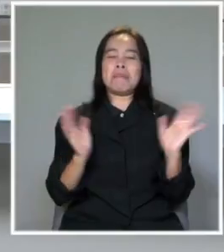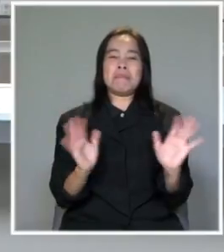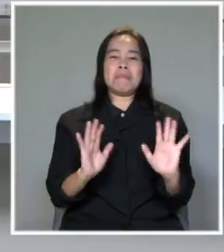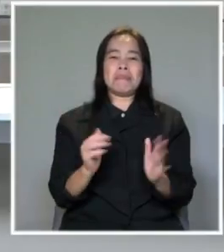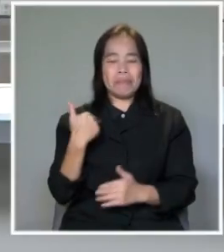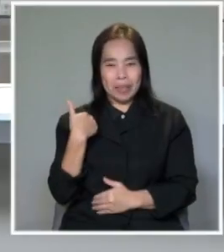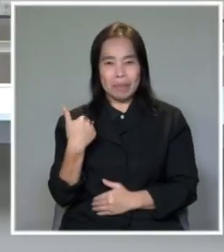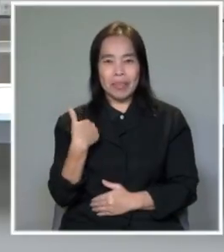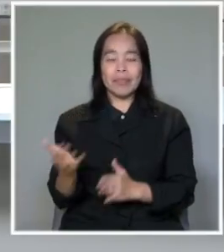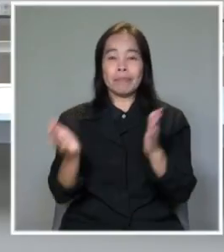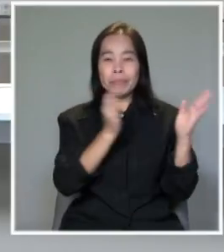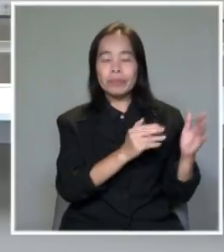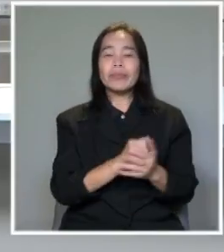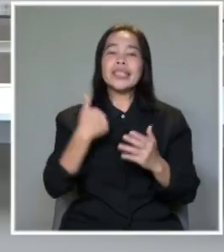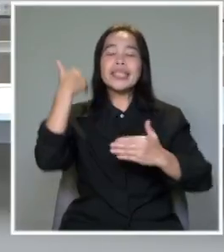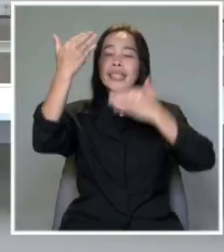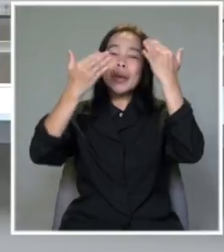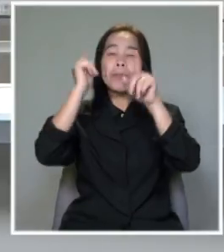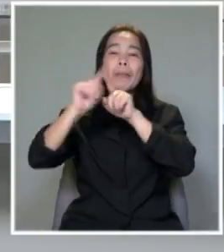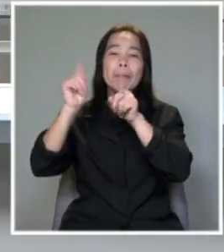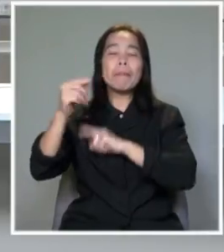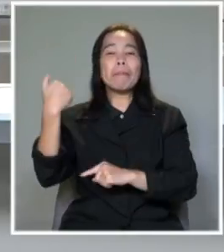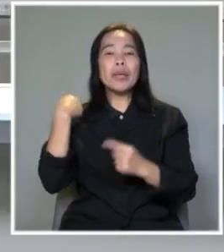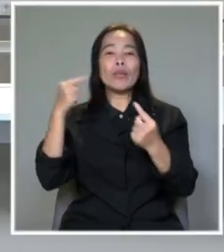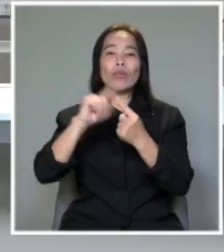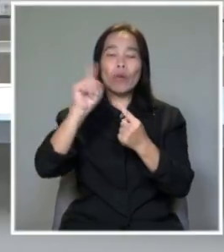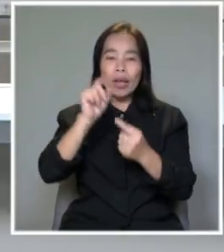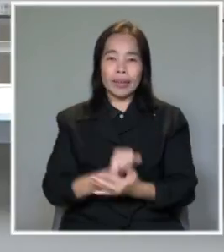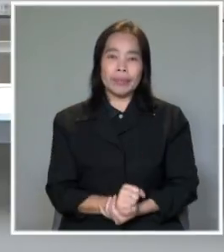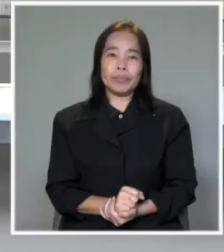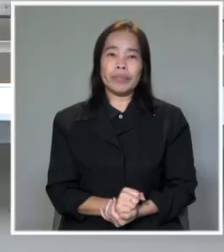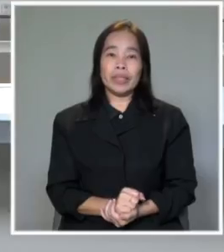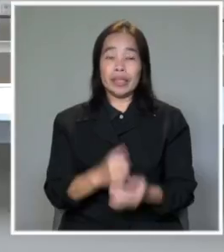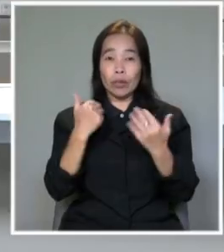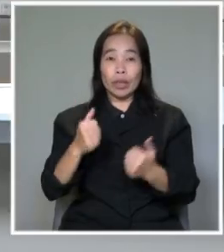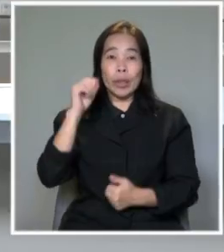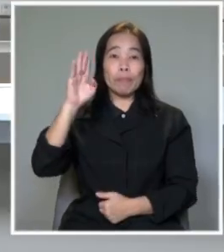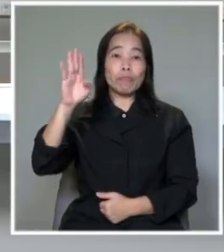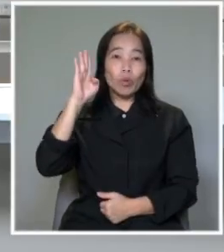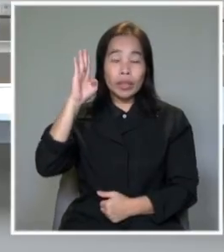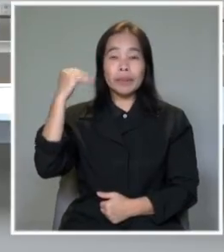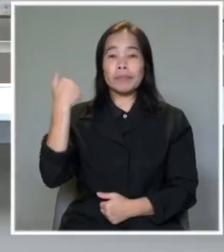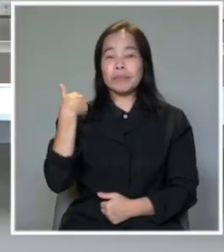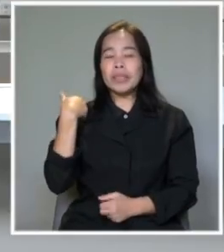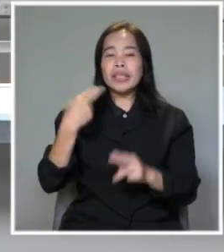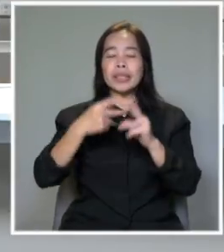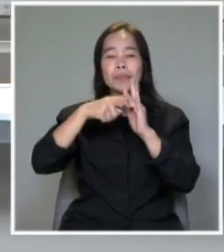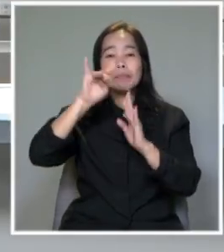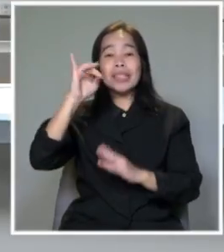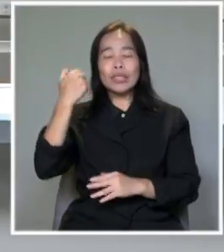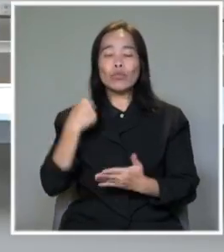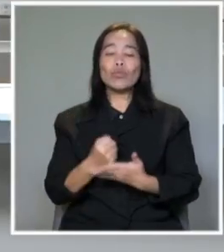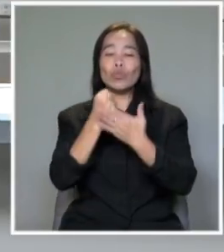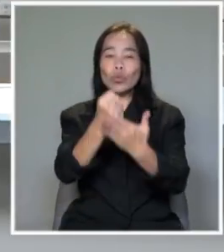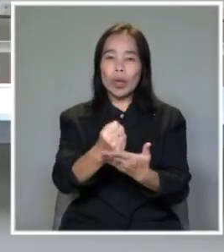เดี๋ยวไปดูข่าวกิจกรรมดีๆกันบ้างนะครับที่ทาง CP Meiji นะครับตอนนี้ทางบริษัท CP Meiji ฮะจะมาช่วยเสริมพลังพ่อแม่นะครับ